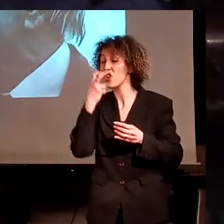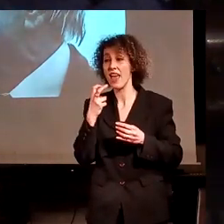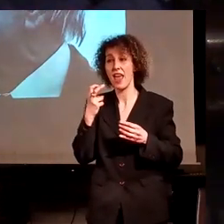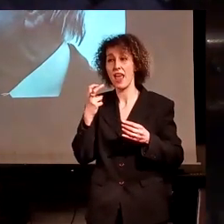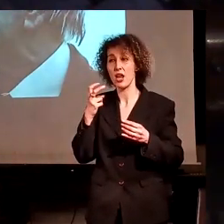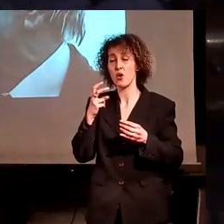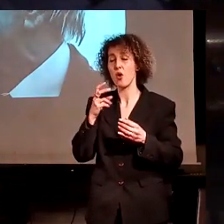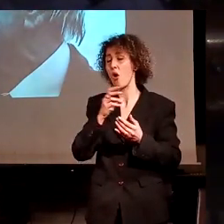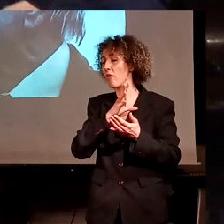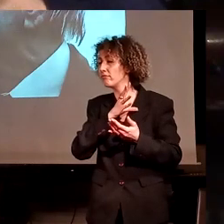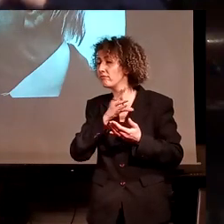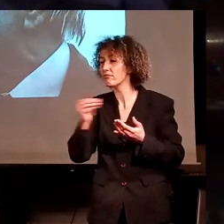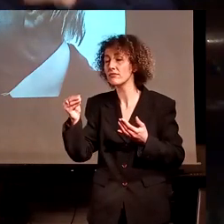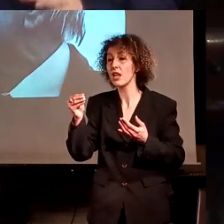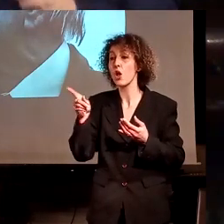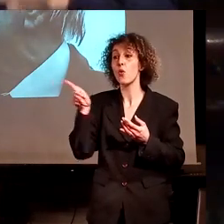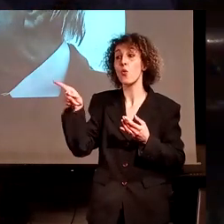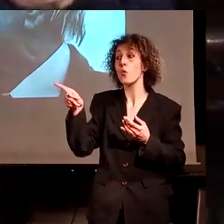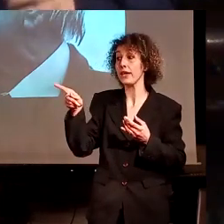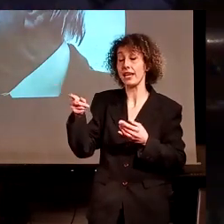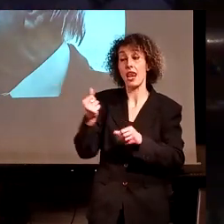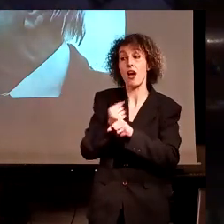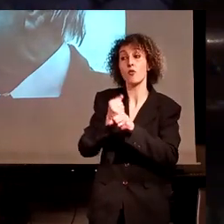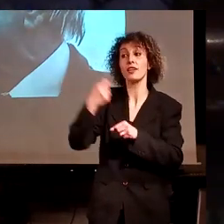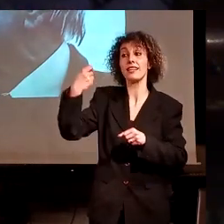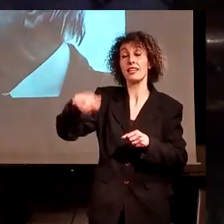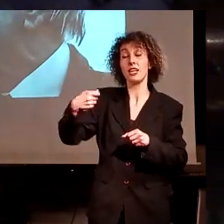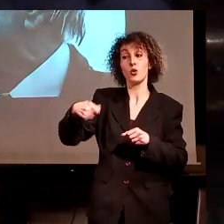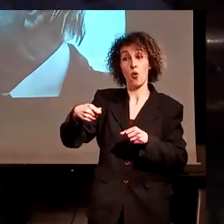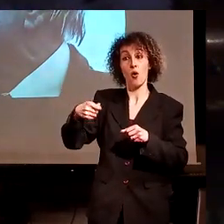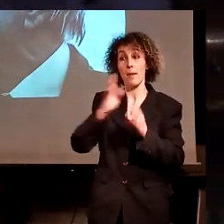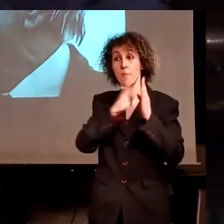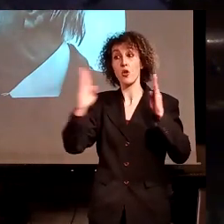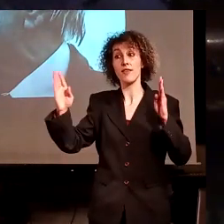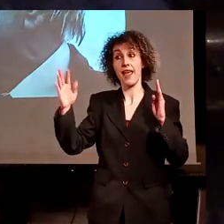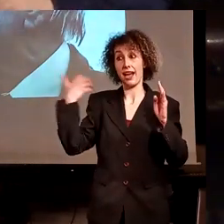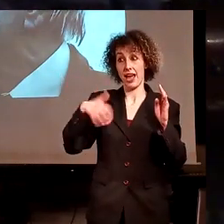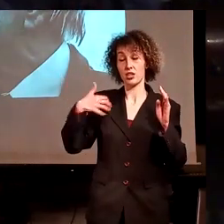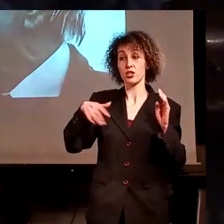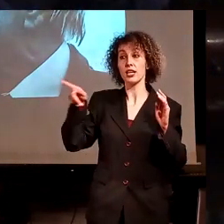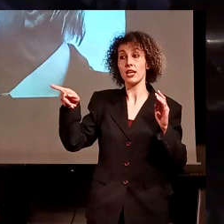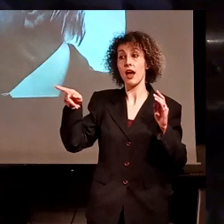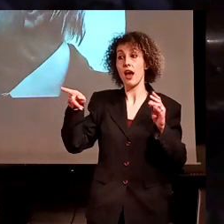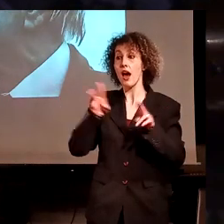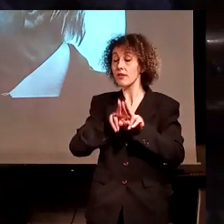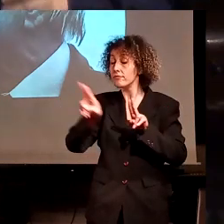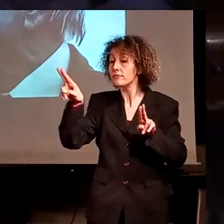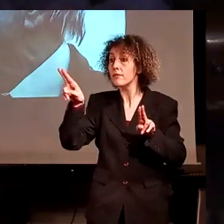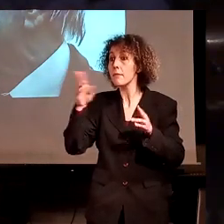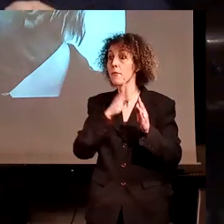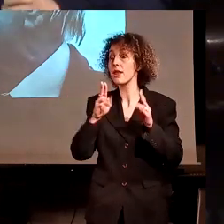direttore della biblioteca nazionale di l'argentina a buenos aires quindi quando il sogno